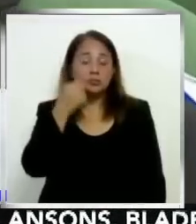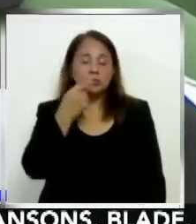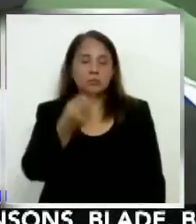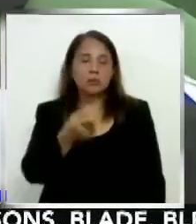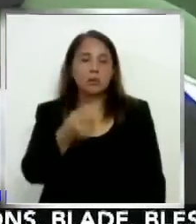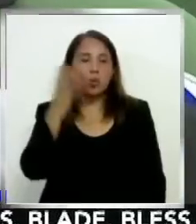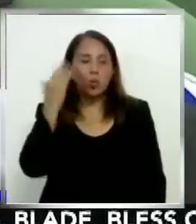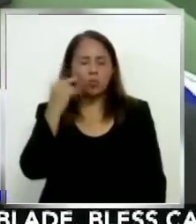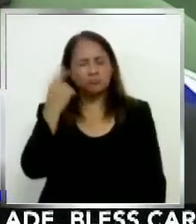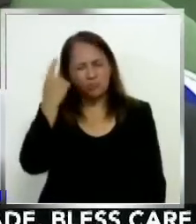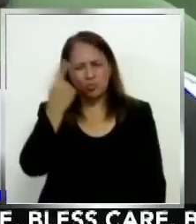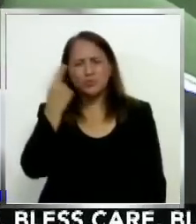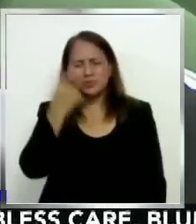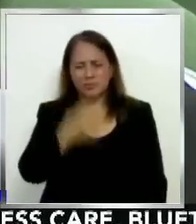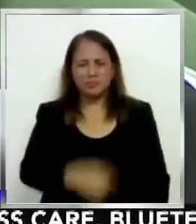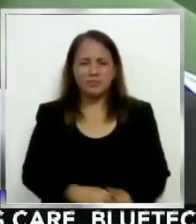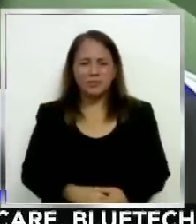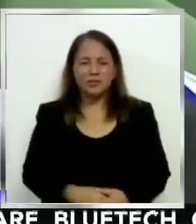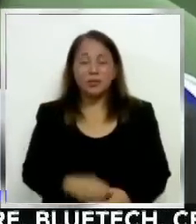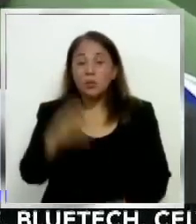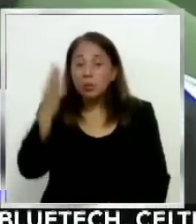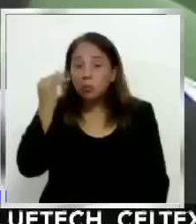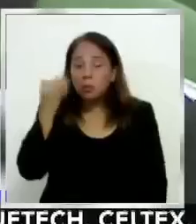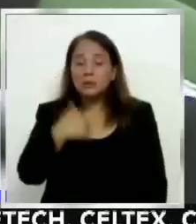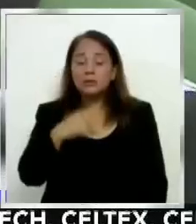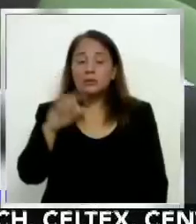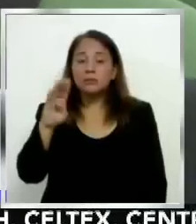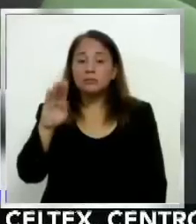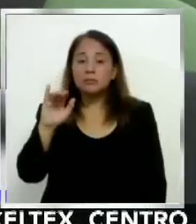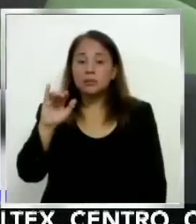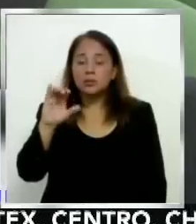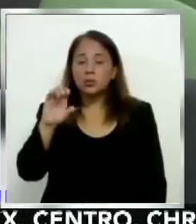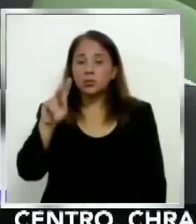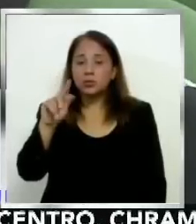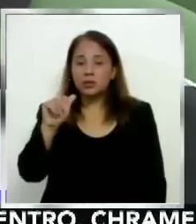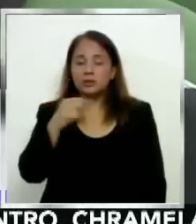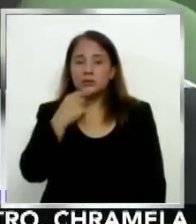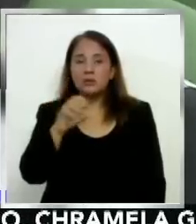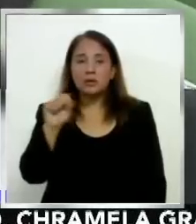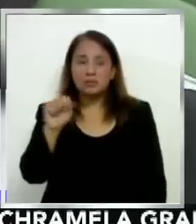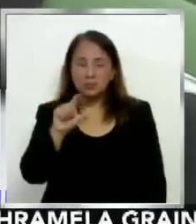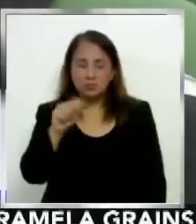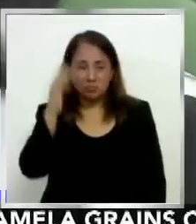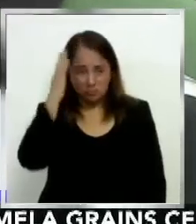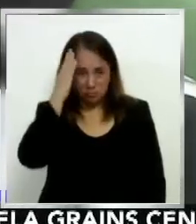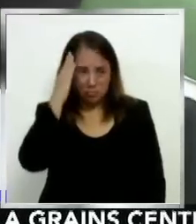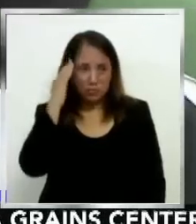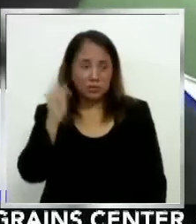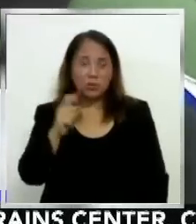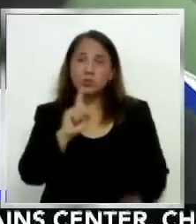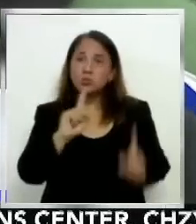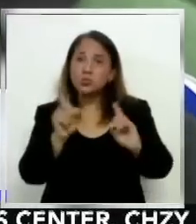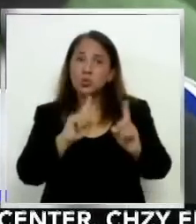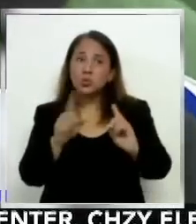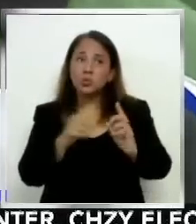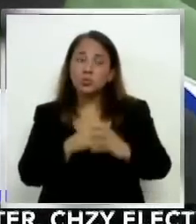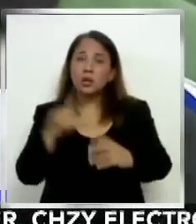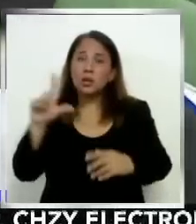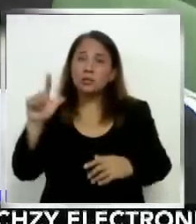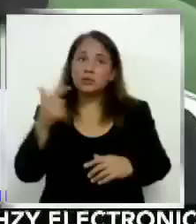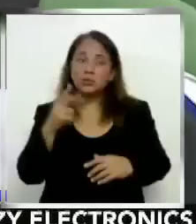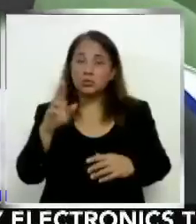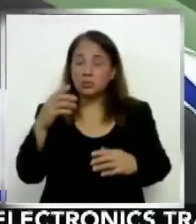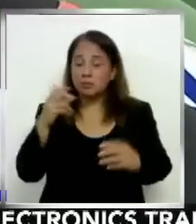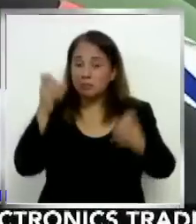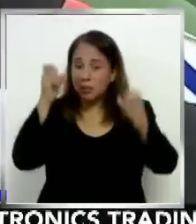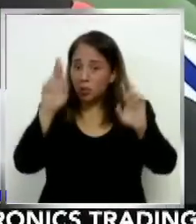nila. You know, in Bicutan one time, sinabi ko nga kay SLG na baka pwedeng kausapin si na yung LGU, si Mayor Cayetano, na baka